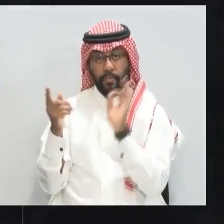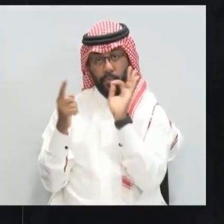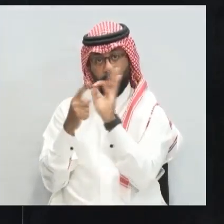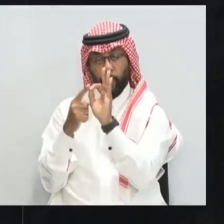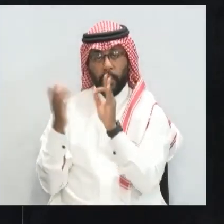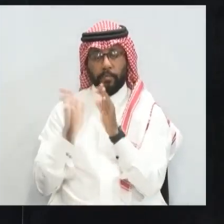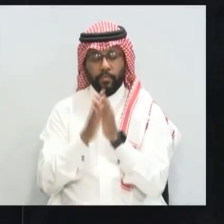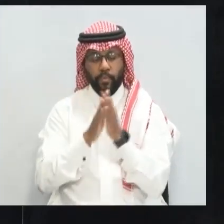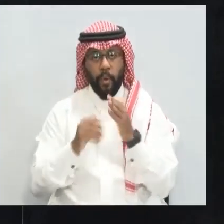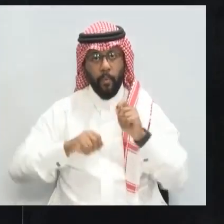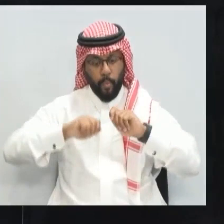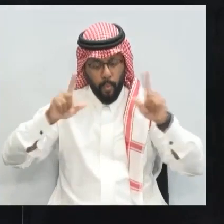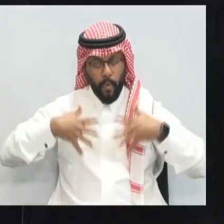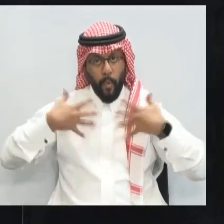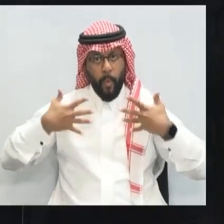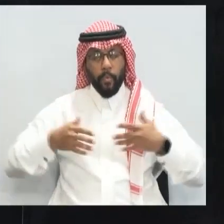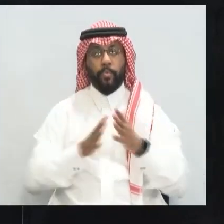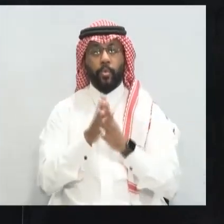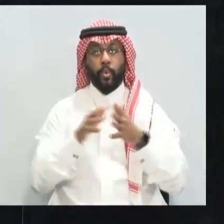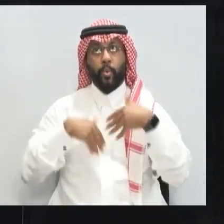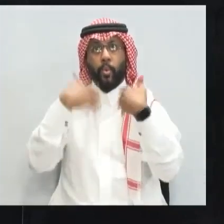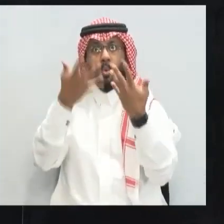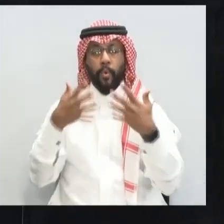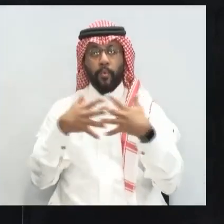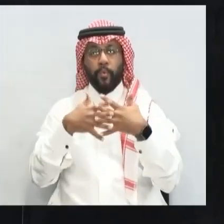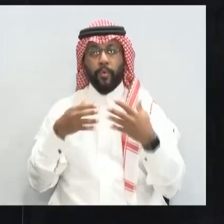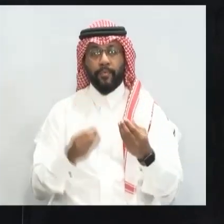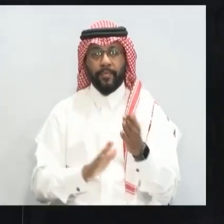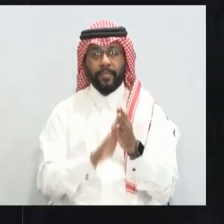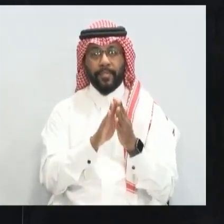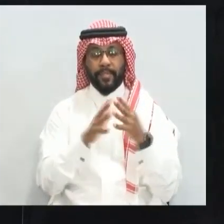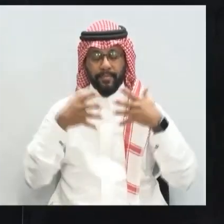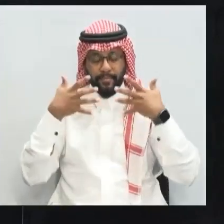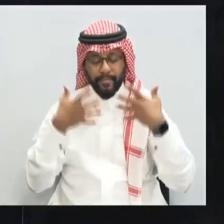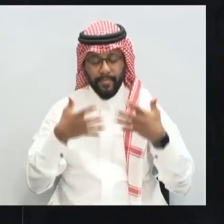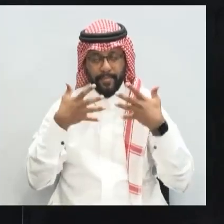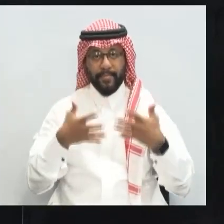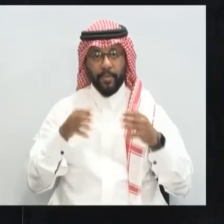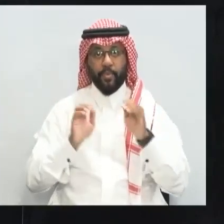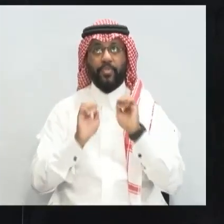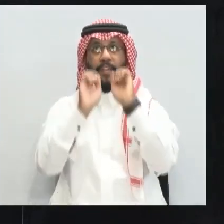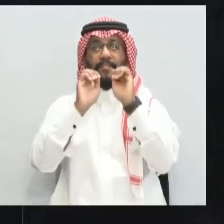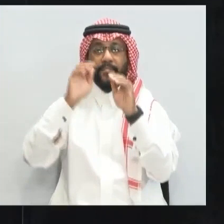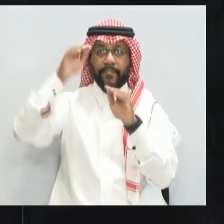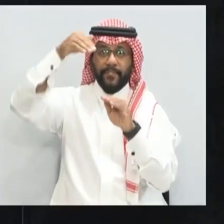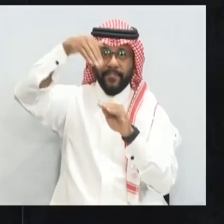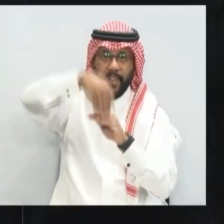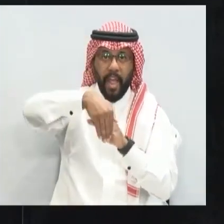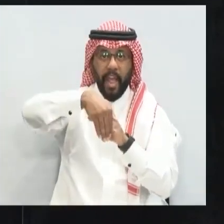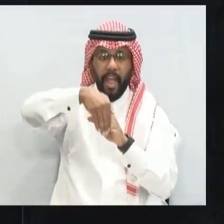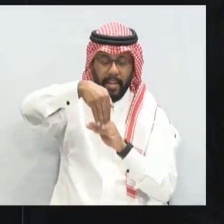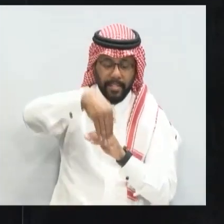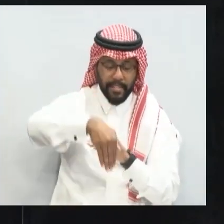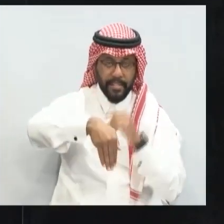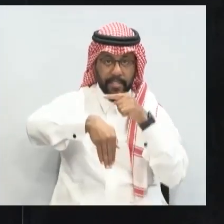التنشيط عاليه بالتالي سيعطيني تفاعل بطيء فهي نوعا ما تكون علاقه عكسيه اذا كانت طاقه التنشيط